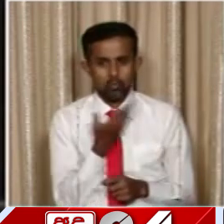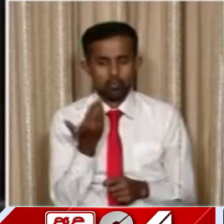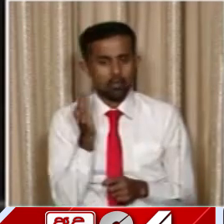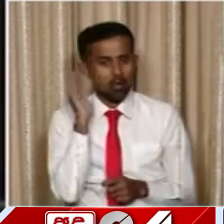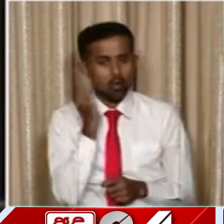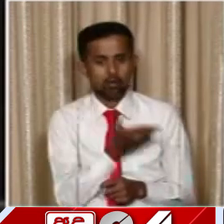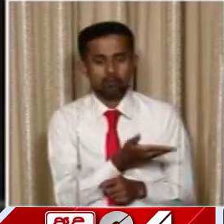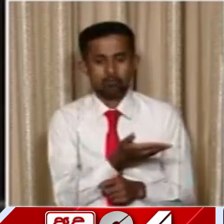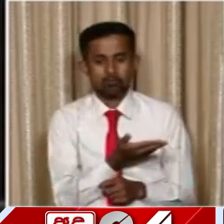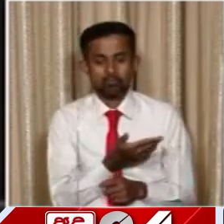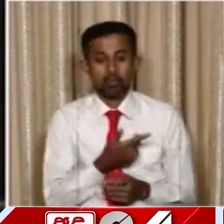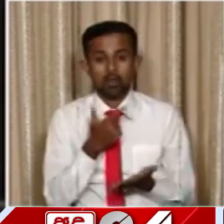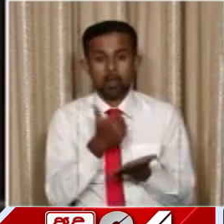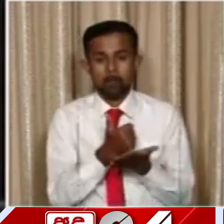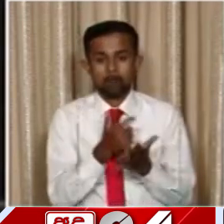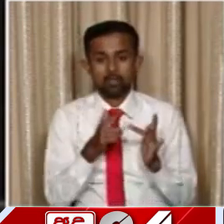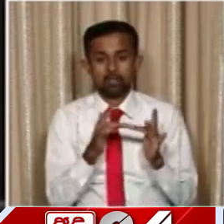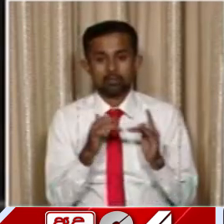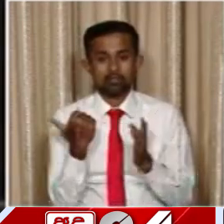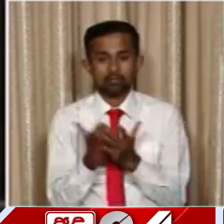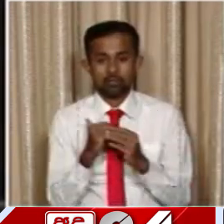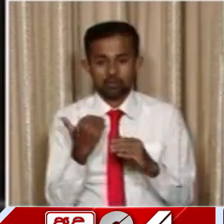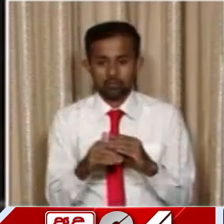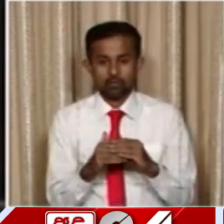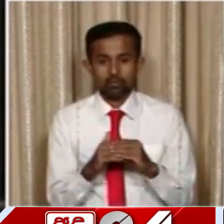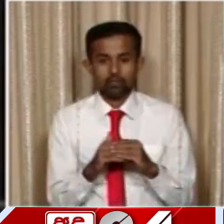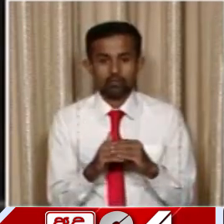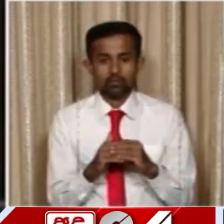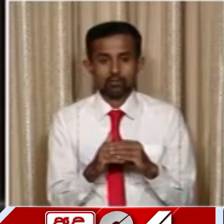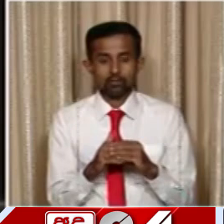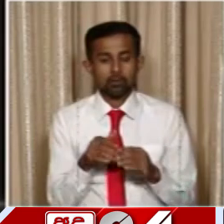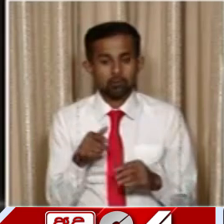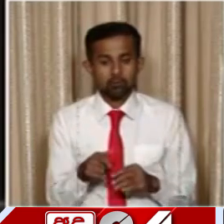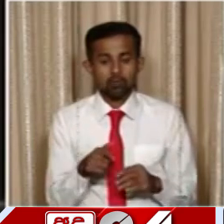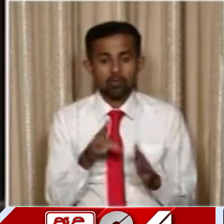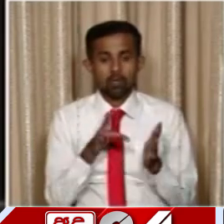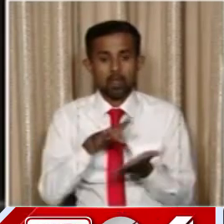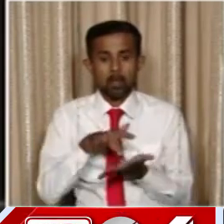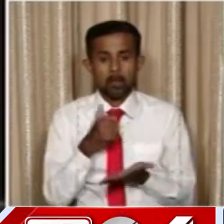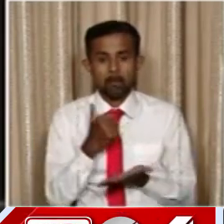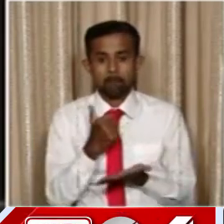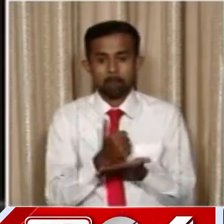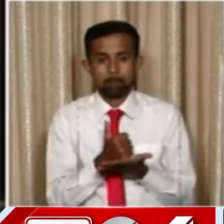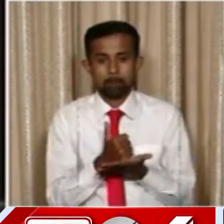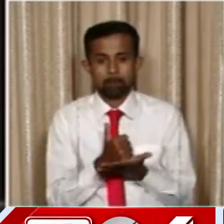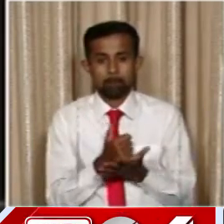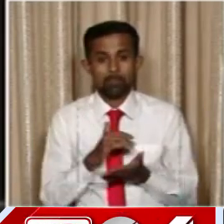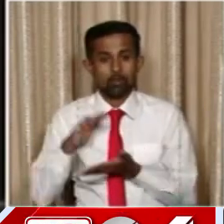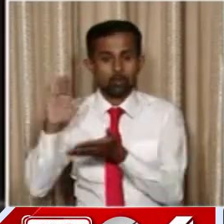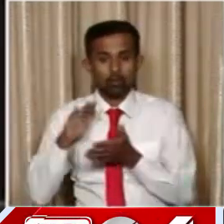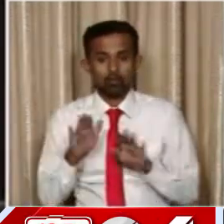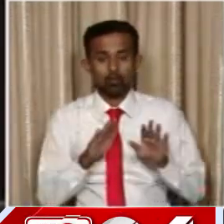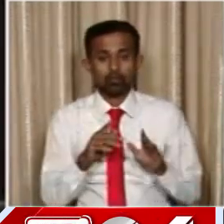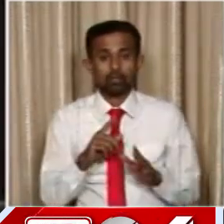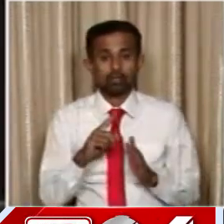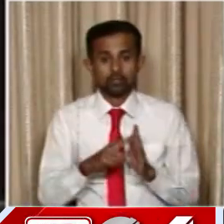අහලා. එතකොට සෙන්ට්‍රල් බැංක එකේ ඊමේල් එකකින් දනුම් දෙනවා ගරු සභාපතිතුමනි මේක සෙන්ට්‍රල් බැංක එකේ පර්වීව් එක නෙවෙයි මේක ඉම්පෝට් එක්ස්පෝට් කන්ට්‍රෝලර් ජෙනරල්